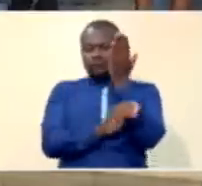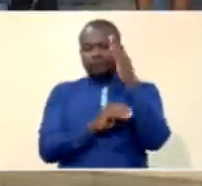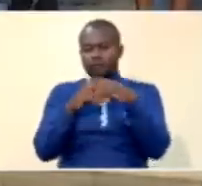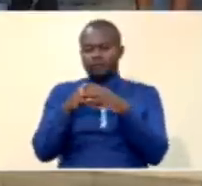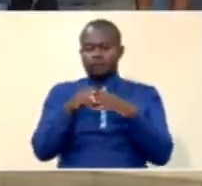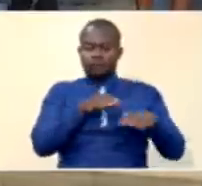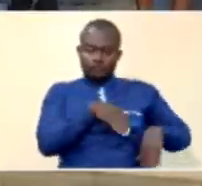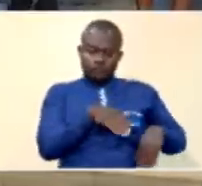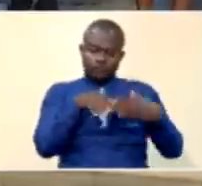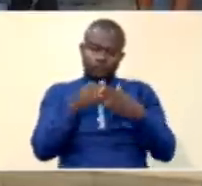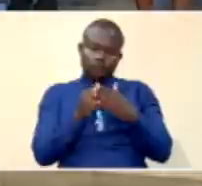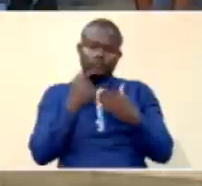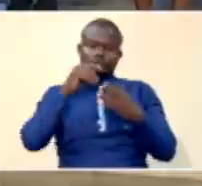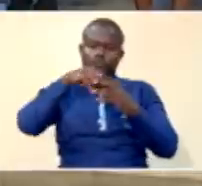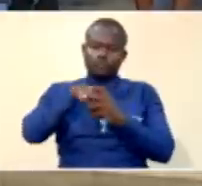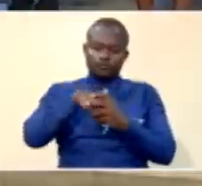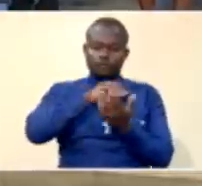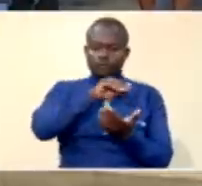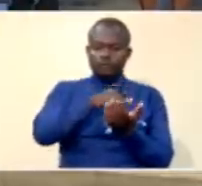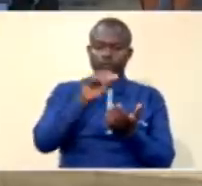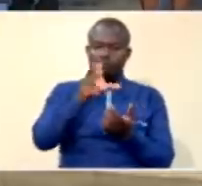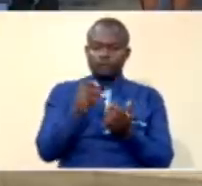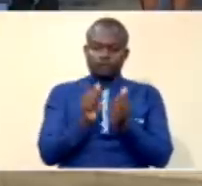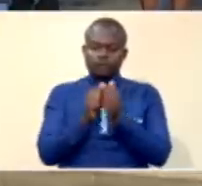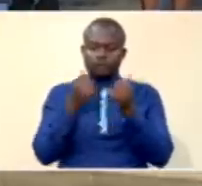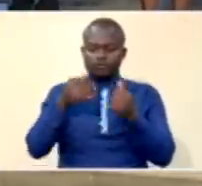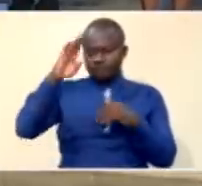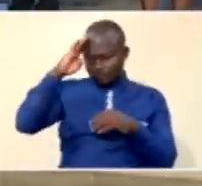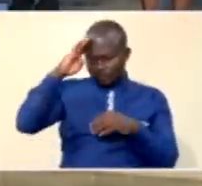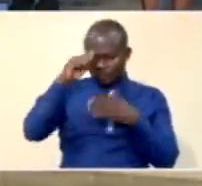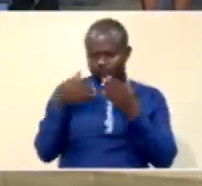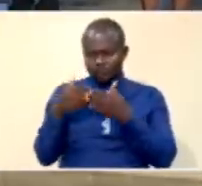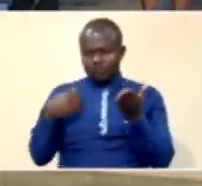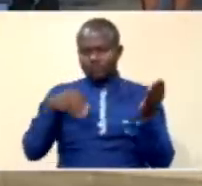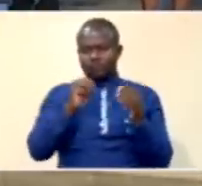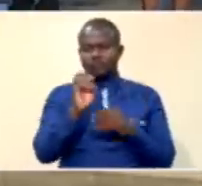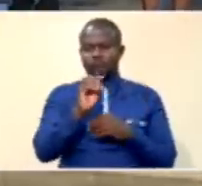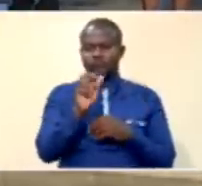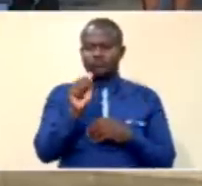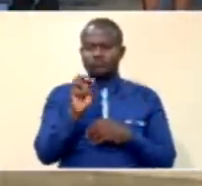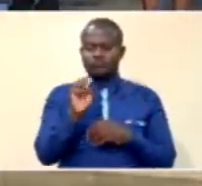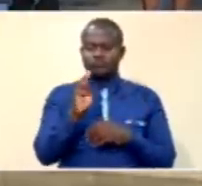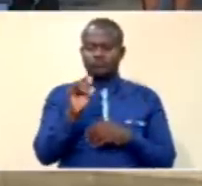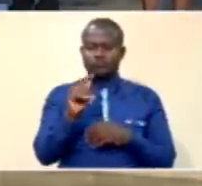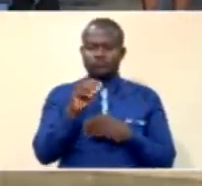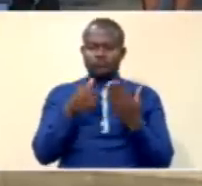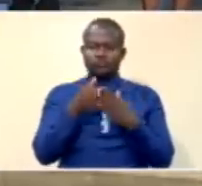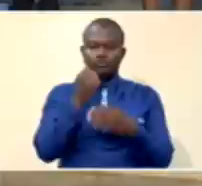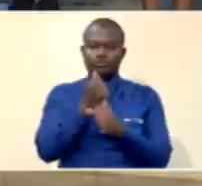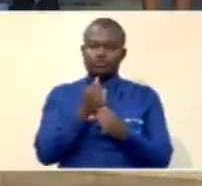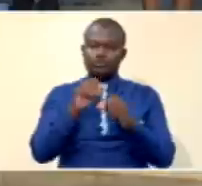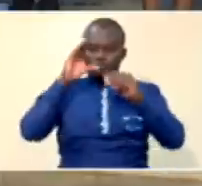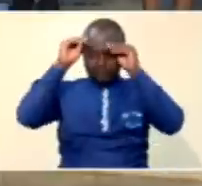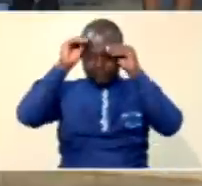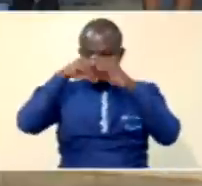muri Sudani, haba muri Central Africa, hari abapolisi nabo bari muri Mozambique. Aho hose no mu kazi tuhigira byinshi,